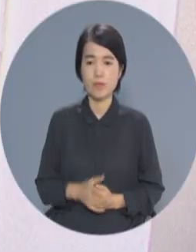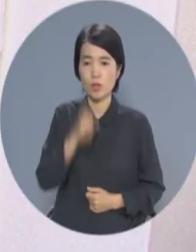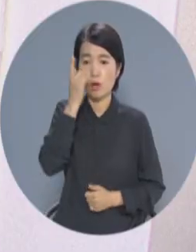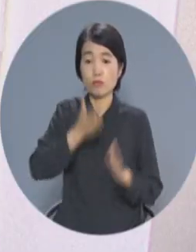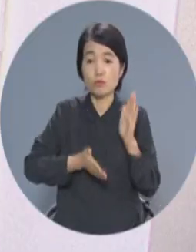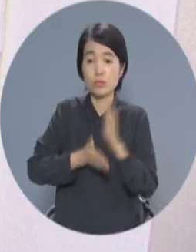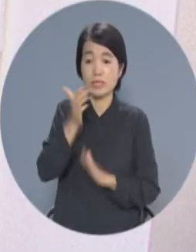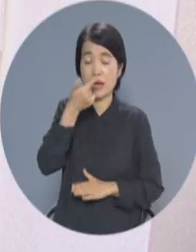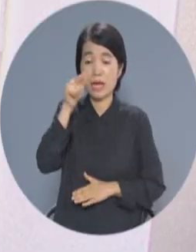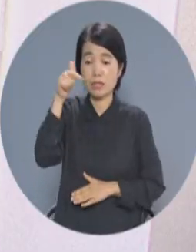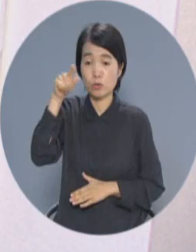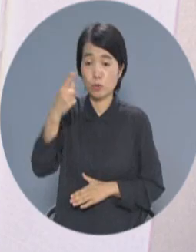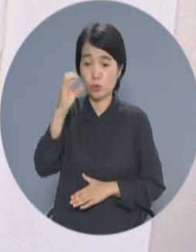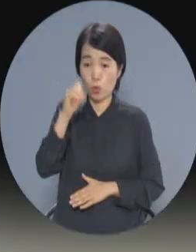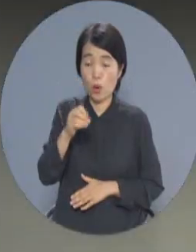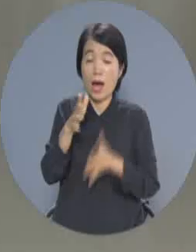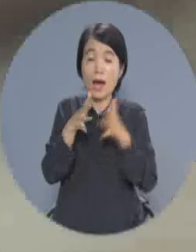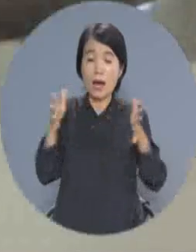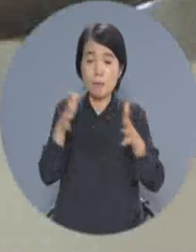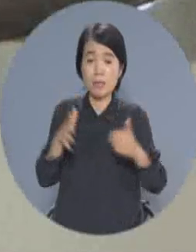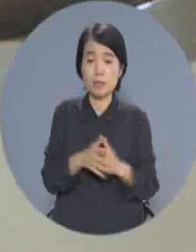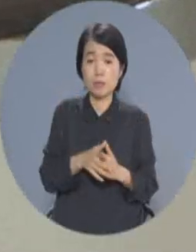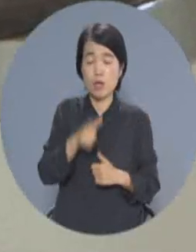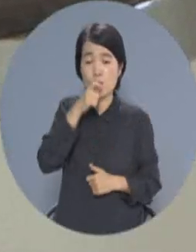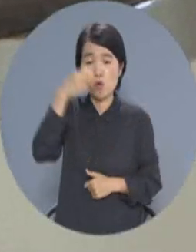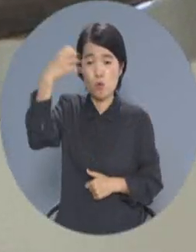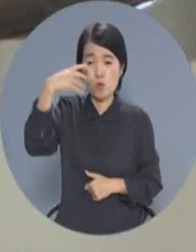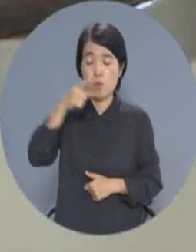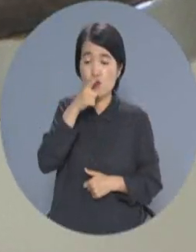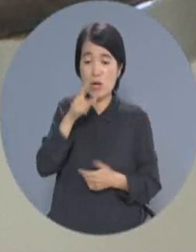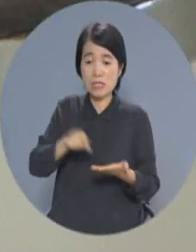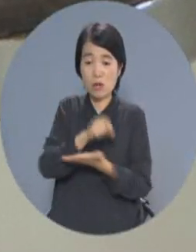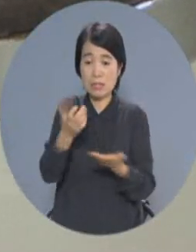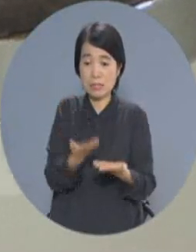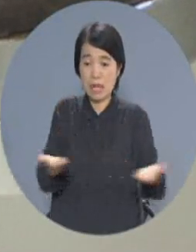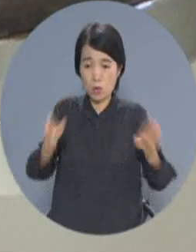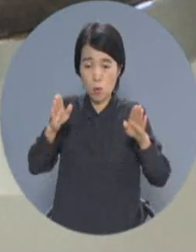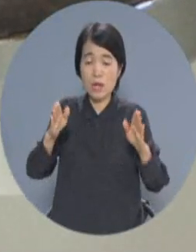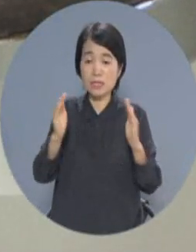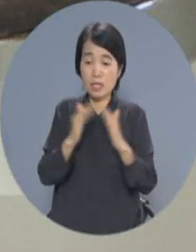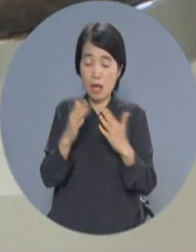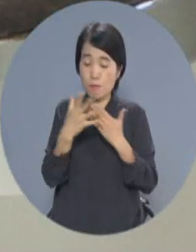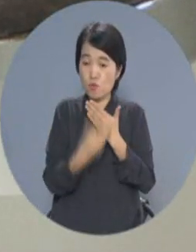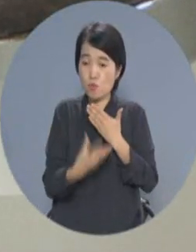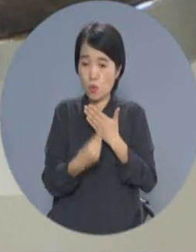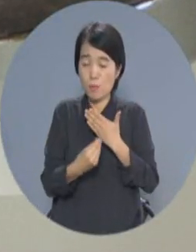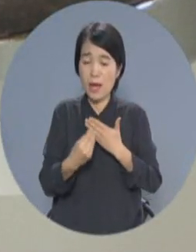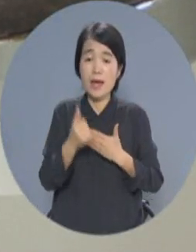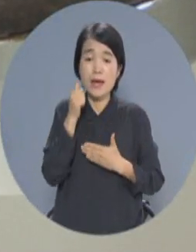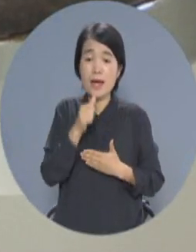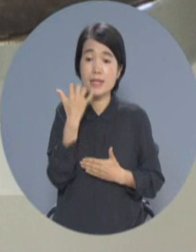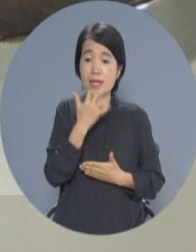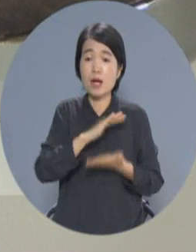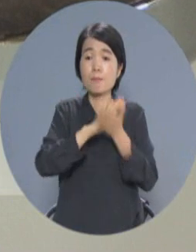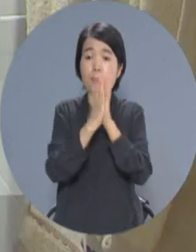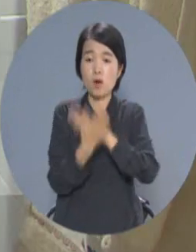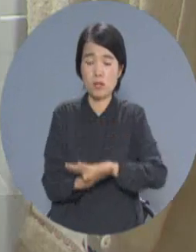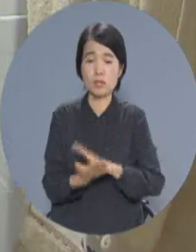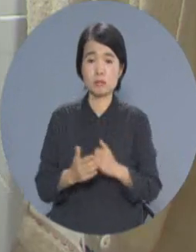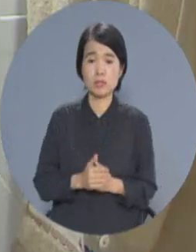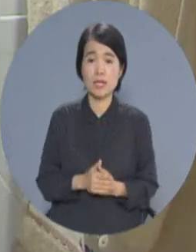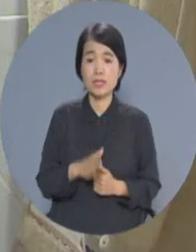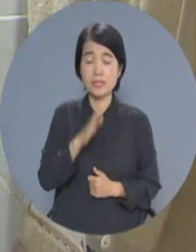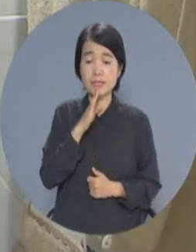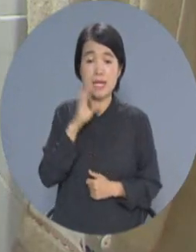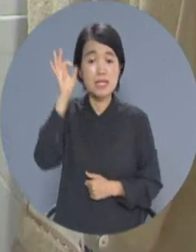여수시 학동의 한 아파트입니다. 샤워기며 싱크대며 집안 곳곳에 설치된 필터가 갈색으로 변했습니다.